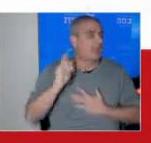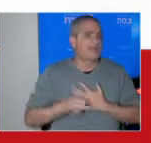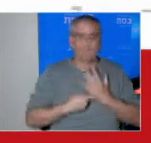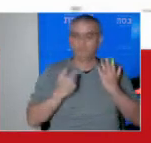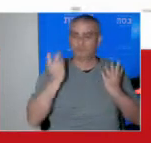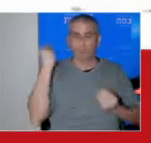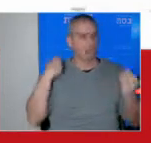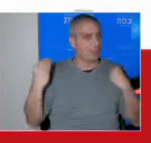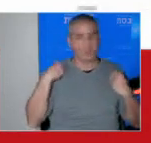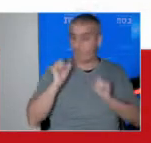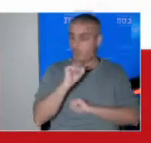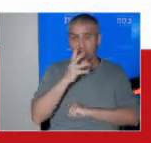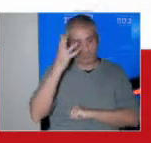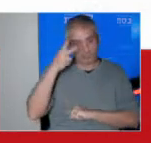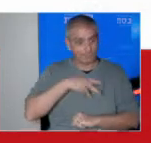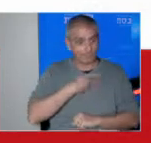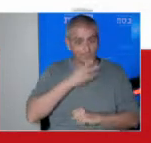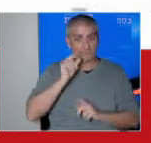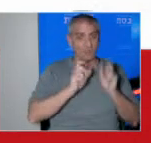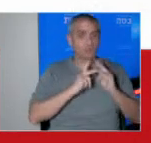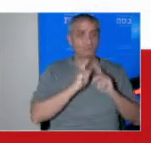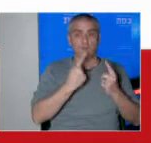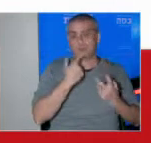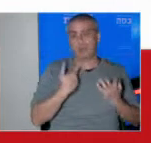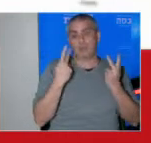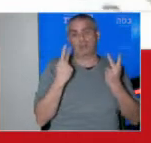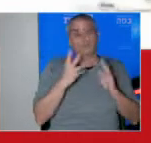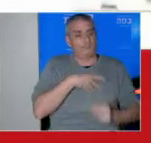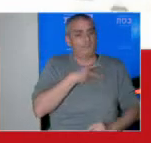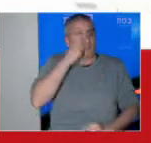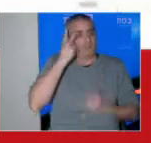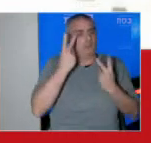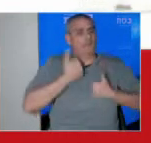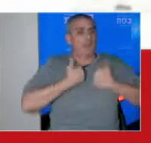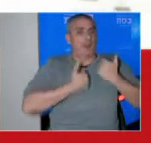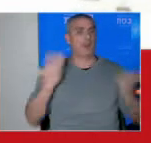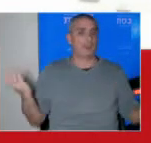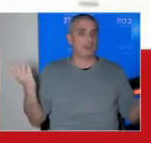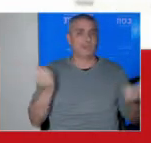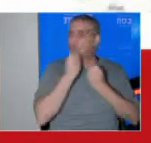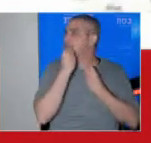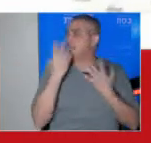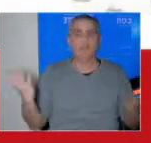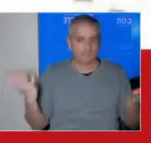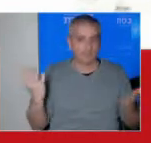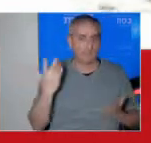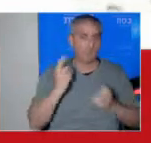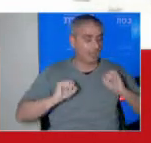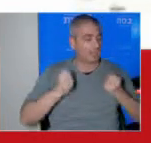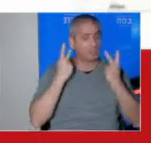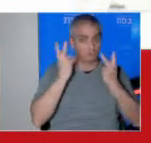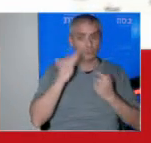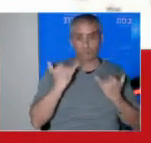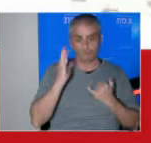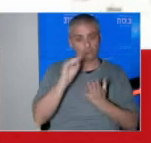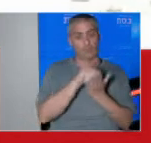של הודעות, גם מעודי ביתר וגם מעודים של קבוצות אחרות, שאומרים, אנחנו חשובה, ביתר חשובה לליגה. וזה דבר מדהים, וההירתמות חשובה. כרגע יש